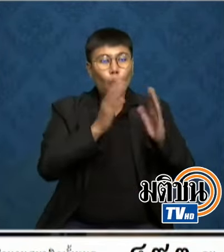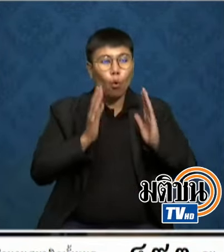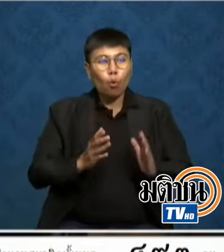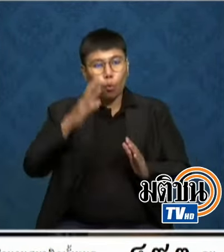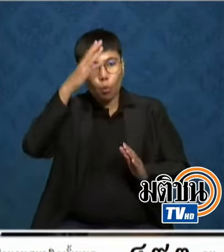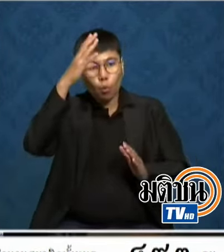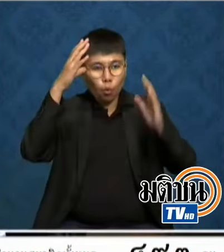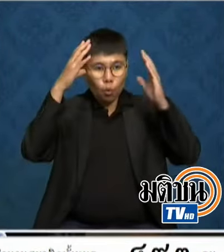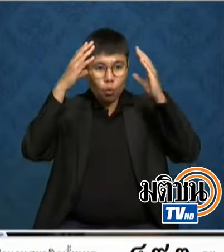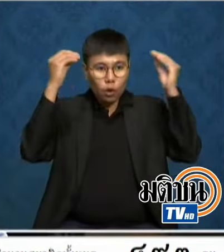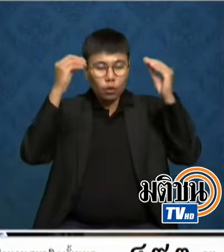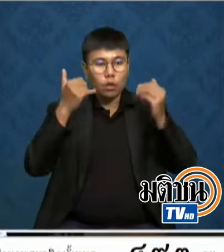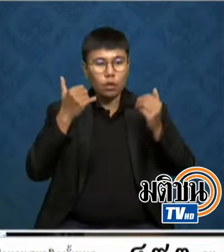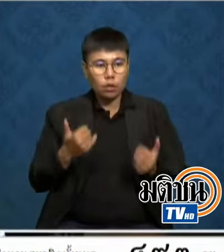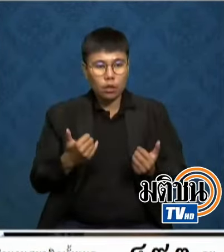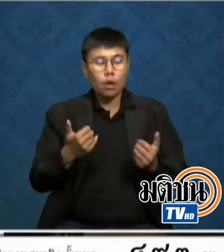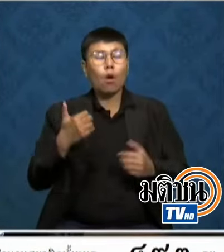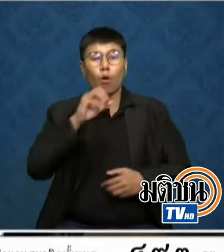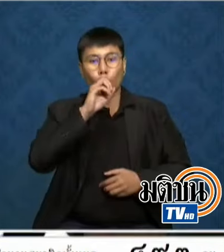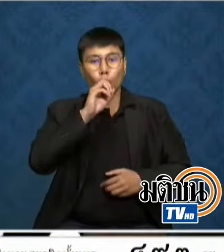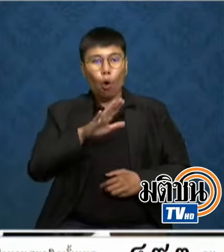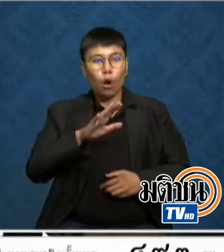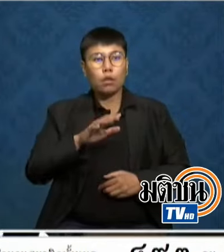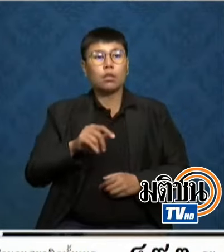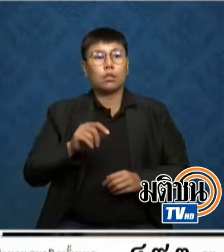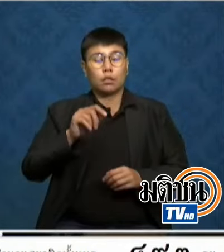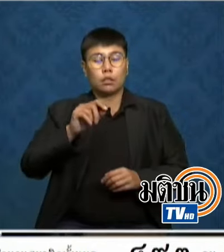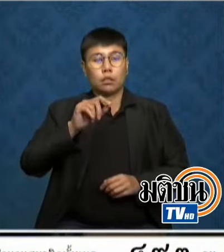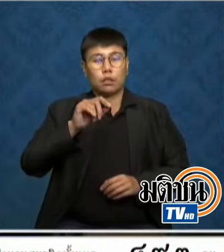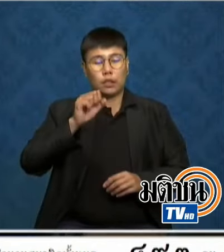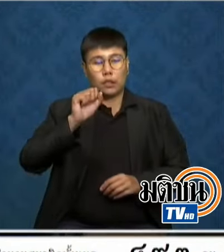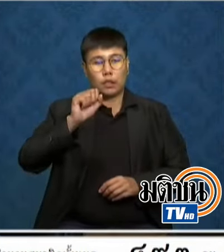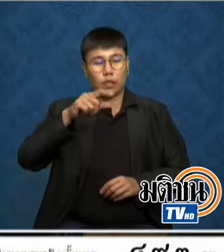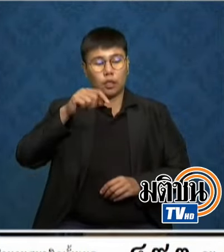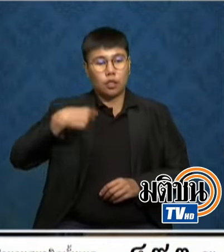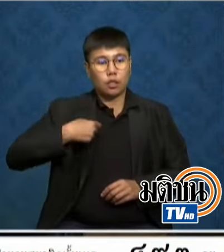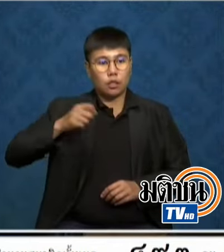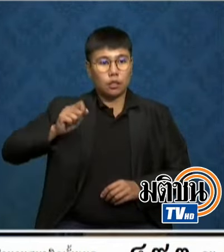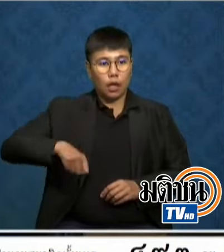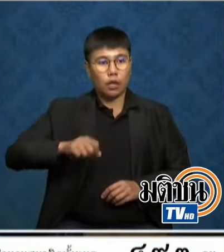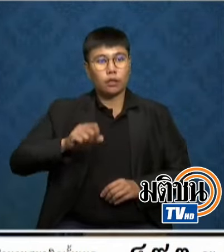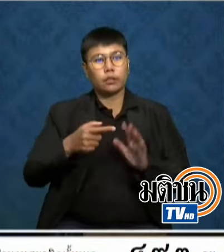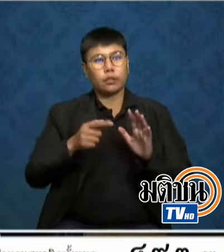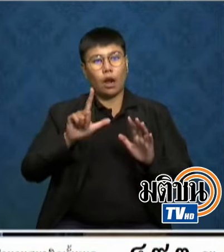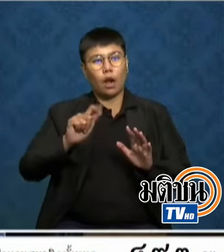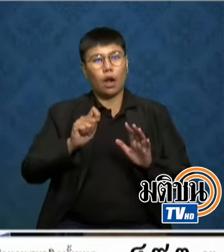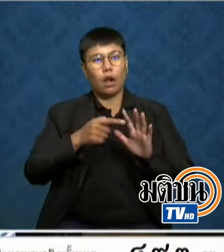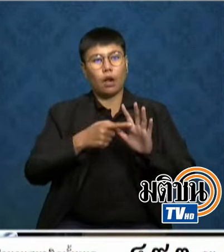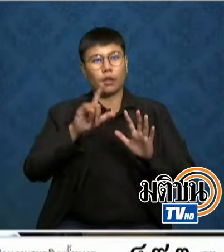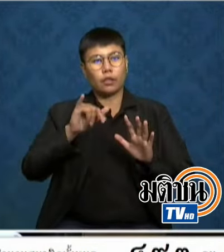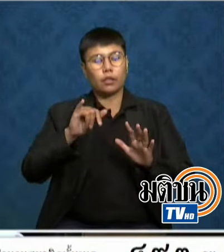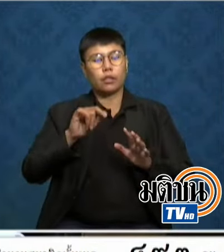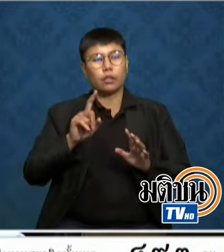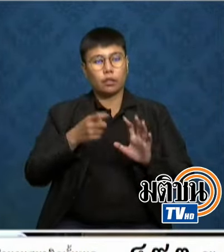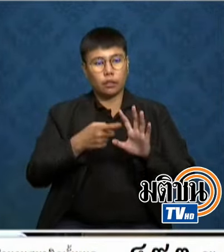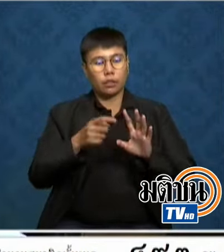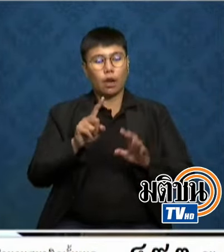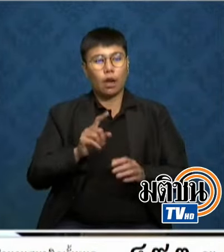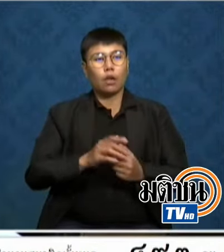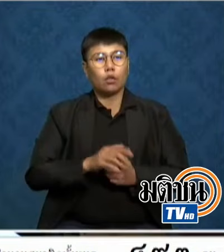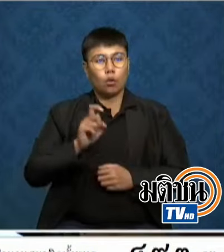านศาลอาญาเรียบร้อยแล้วศาลอาญาท่านบอกว่าสามารถที่จะอยู่ในลักษณะของการส่งผู้ร้ายข้ามแดนแต่ก็ต้องอยู่ในมติคณะรัฐม